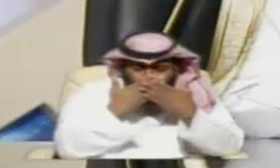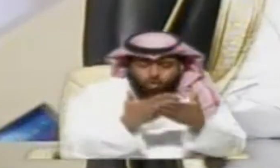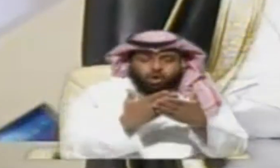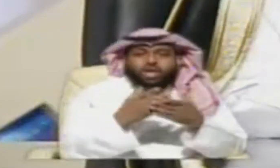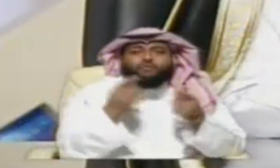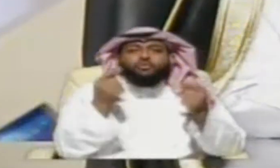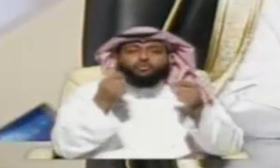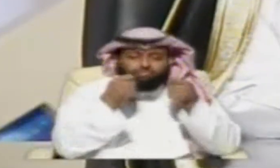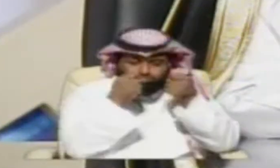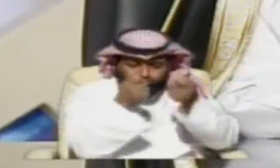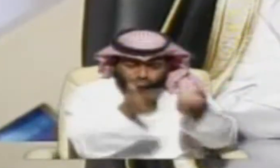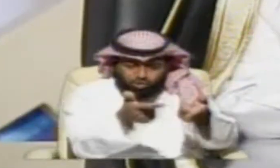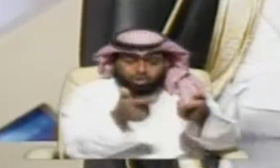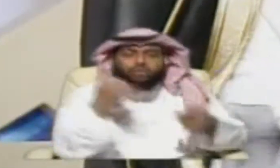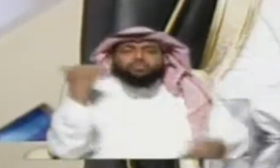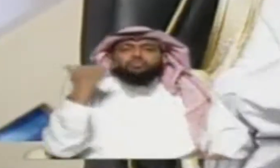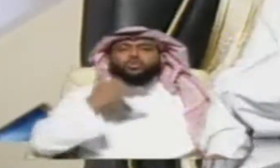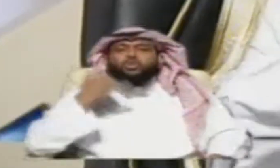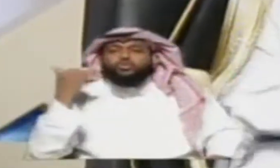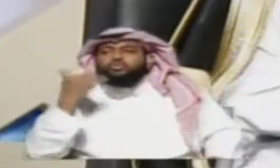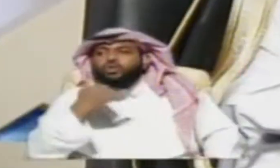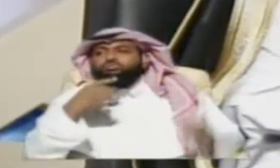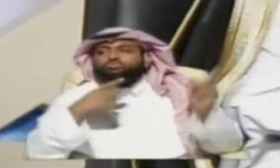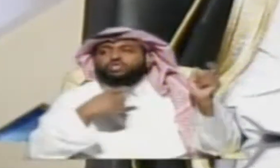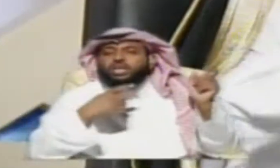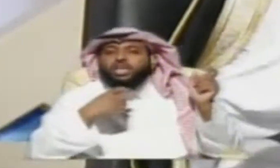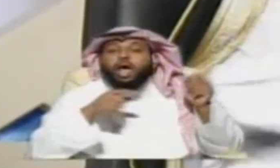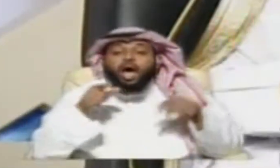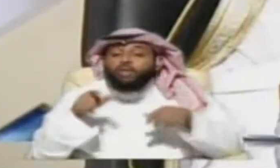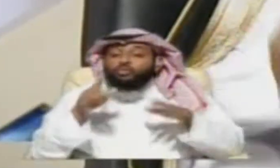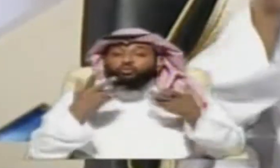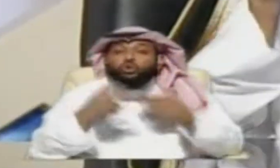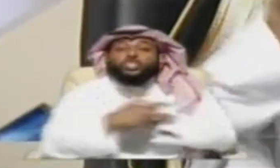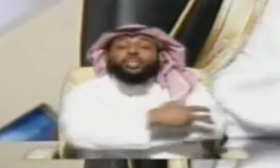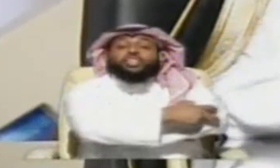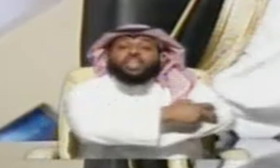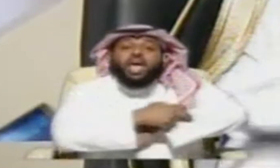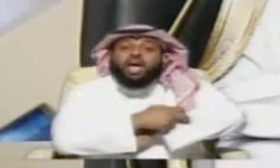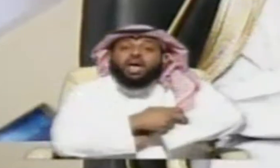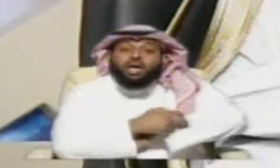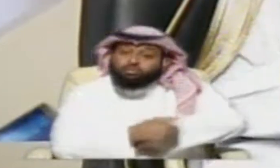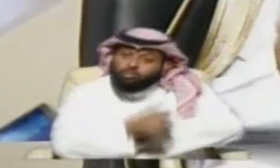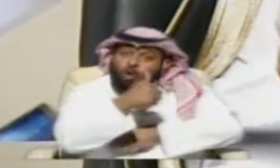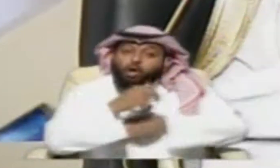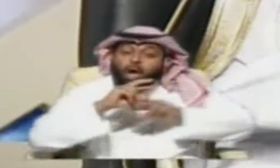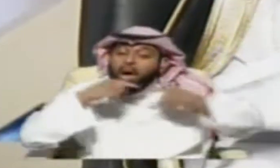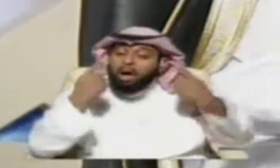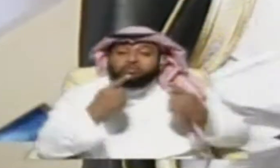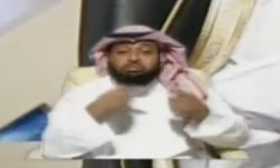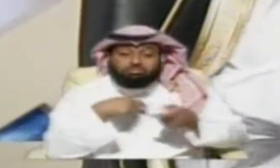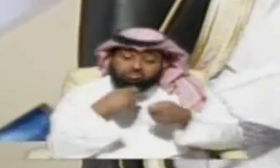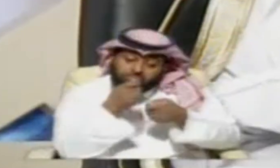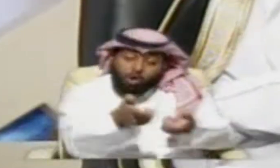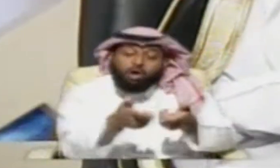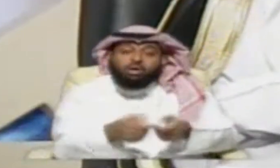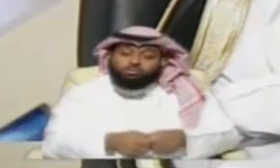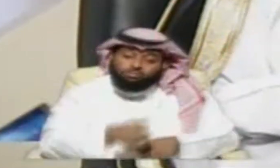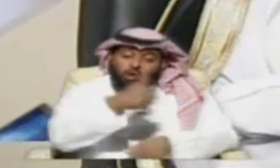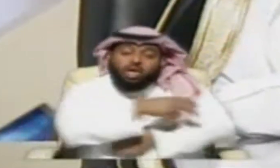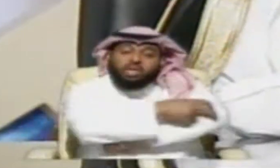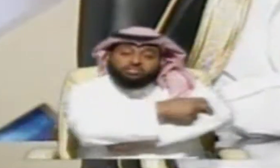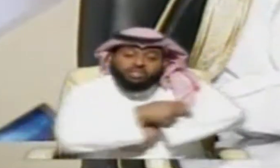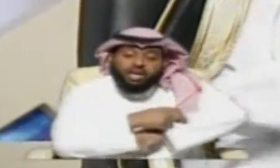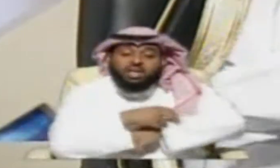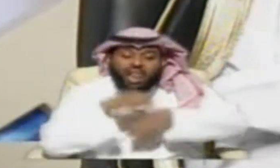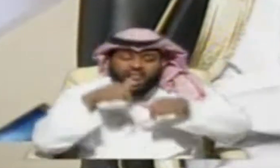الجهاد بالمال، وهو من مصارف الزكاة، ولا حرج بل أولى وأفضل ما دفعت فيه الزكاة في مثل هذه